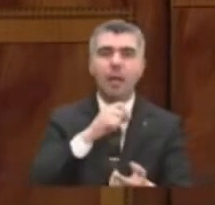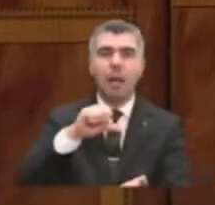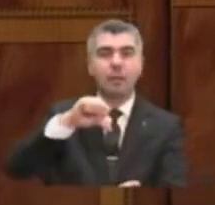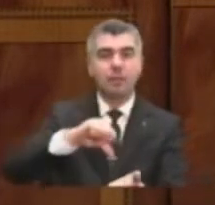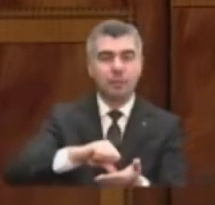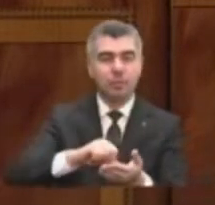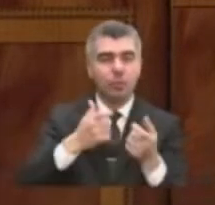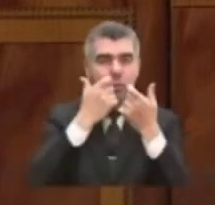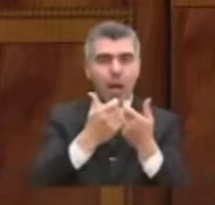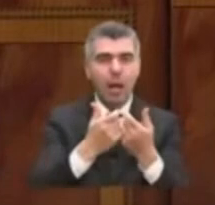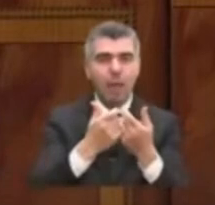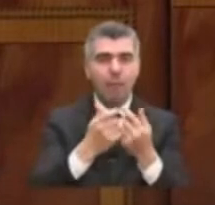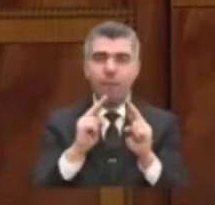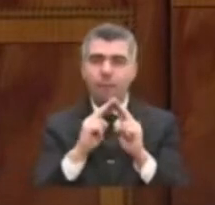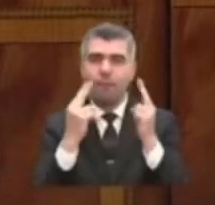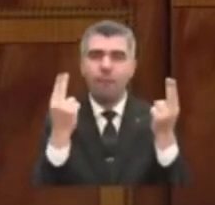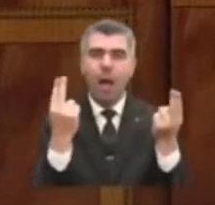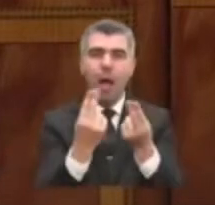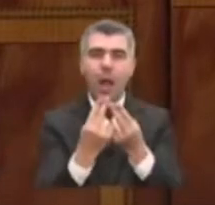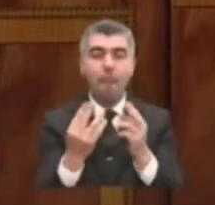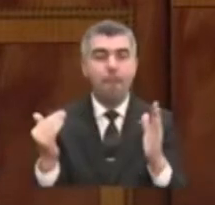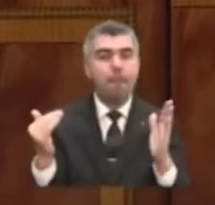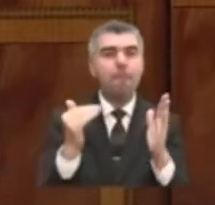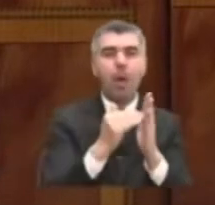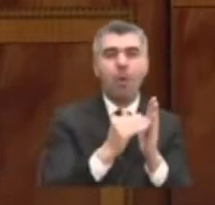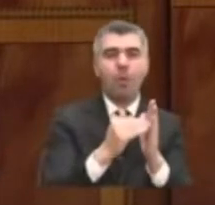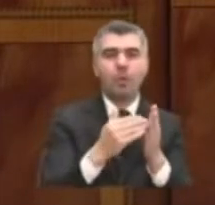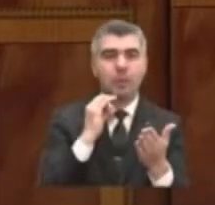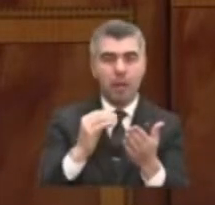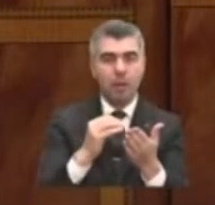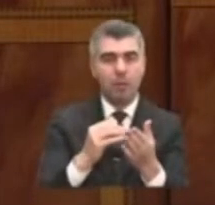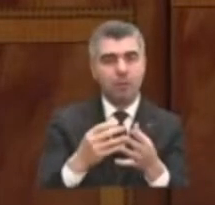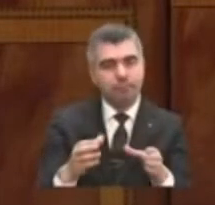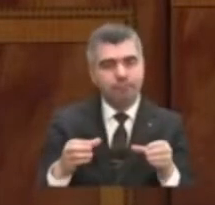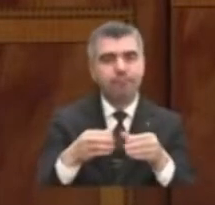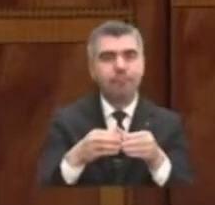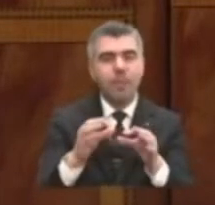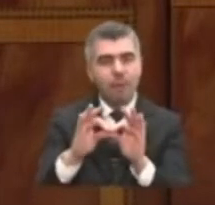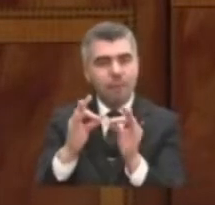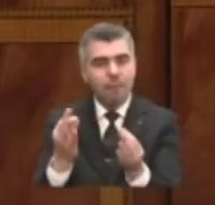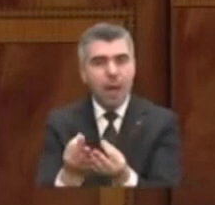وتابعه الملايين في كل البلدان والقارات قيم الاسره الجامعه